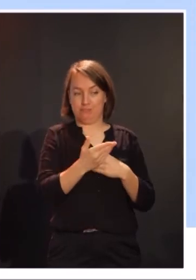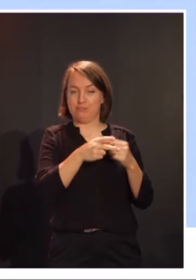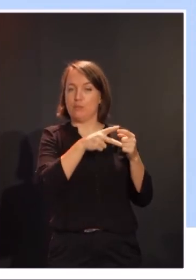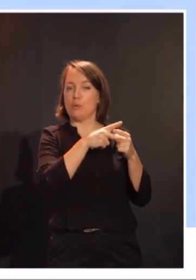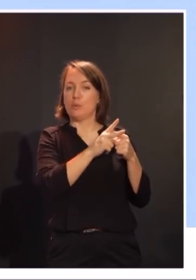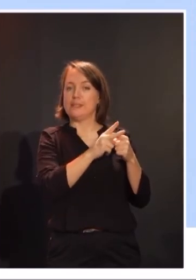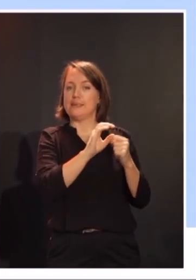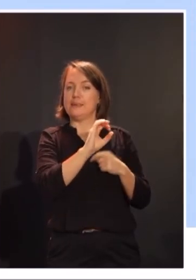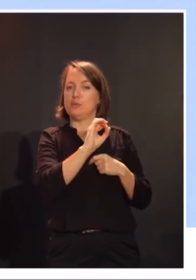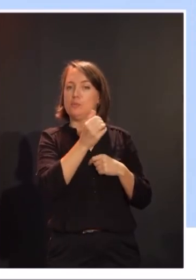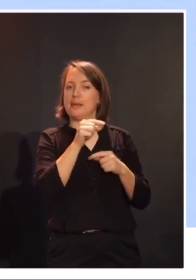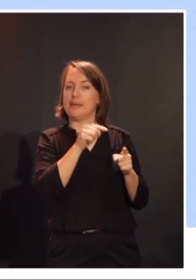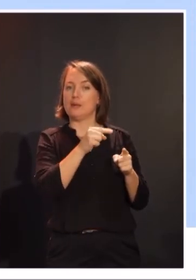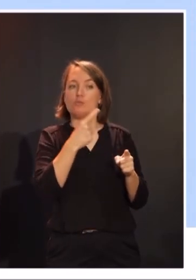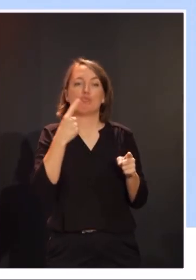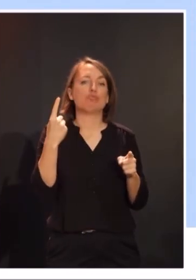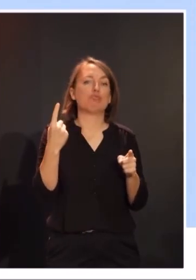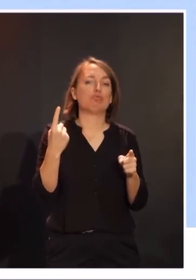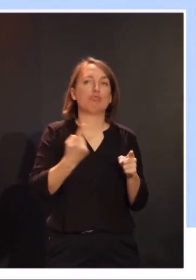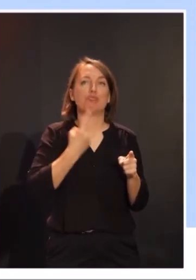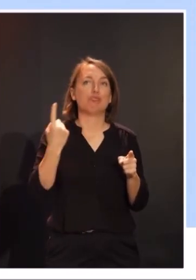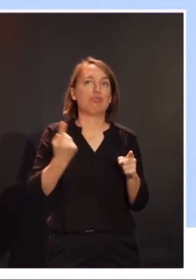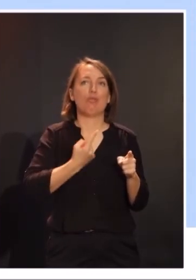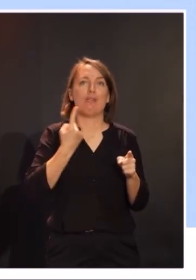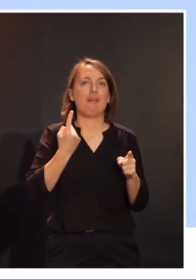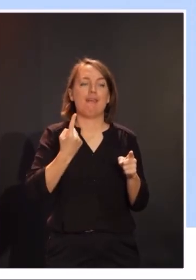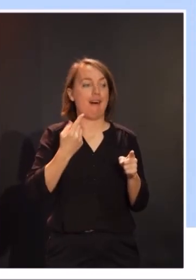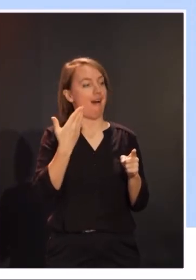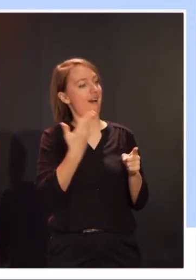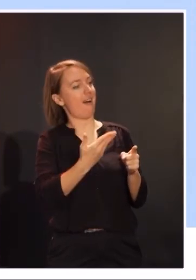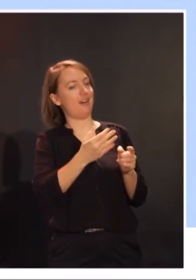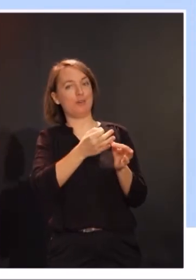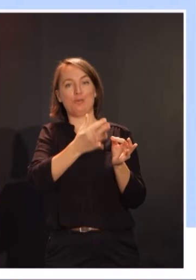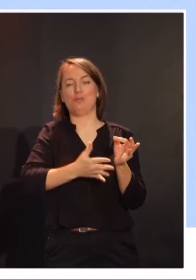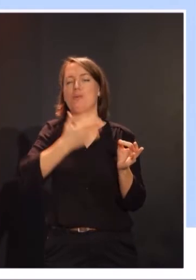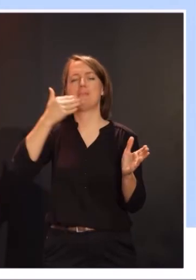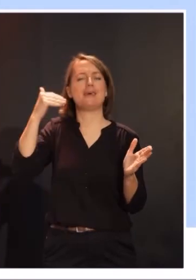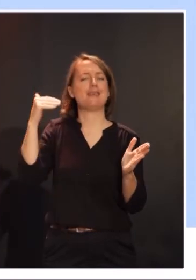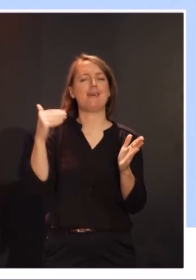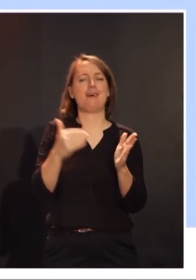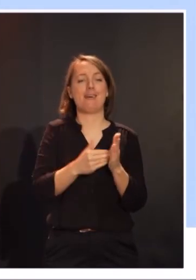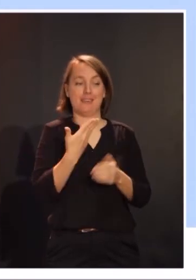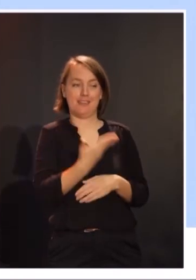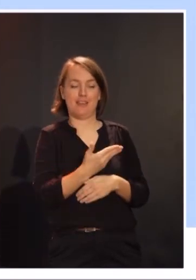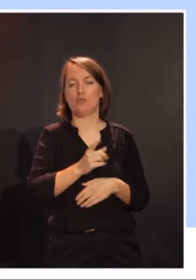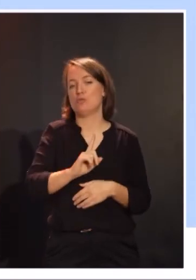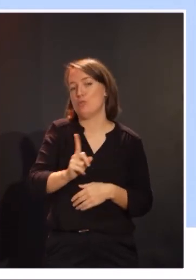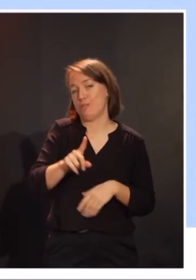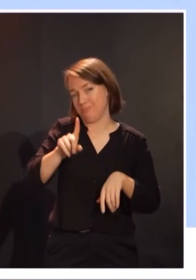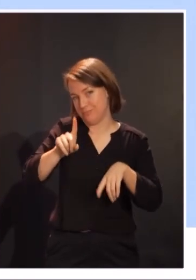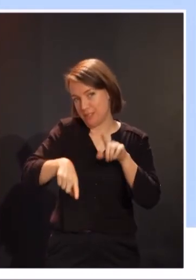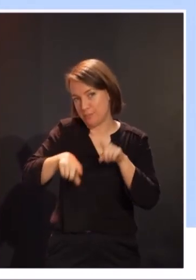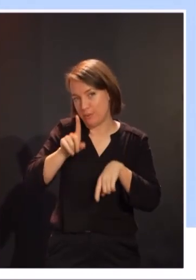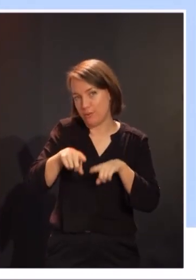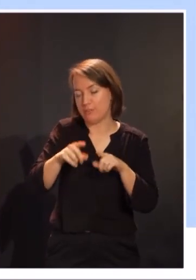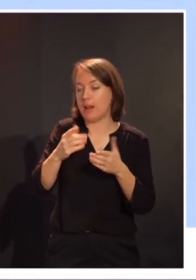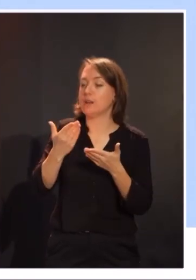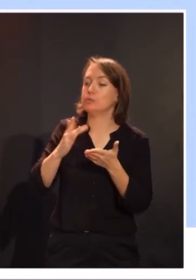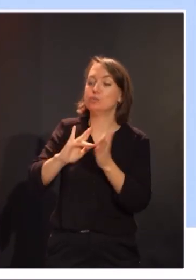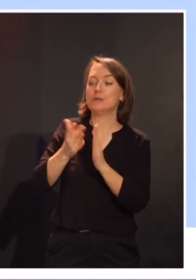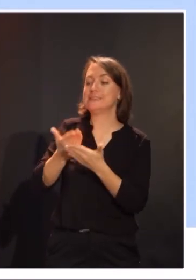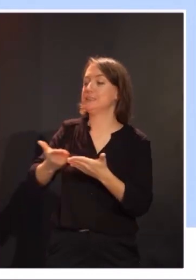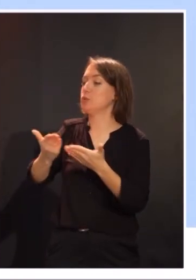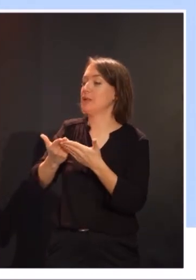toujours indiqués, ne sont pas les seules réponses et ne conviennent pas et ne règlent pas toutes les situations. Sandrine Mercier l'a rappelé également